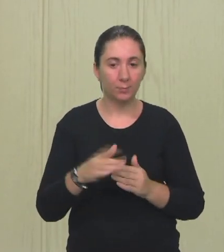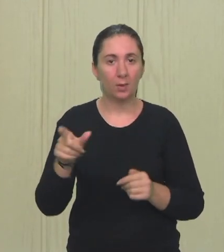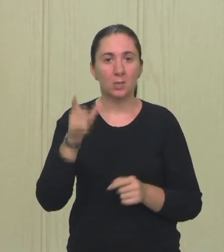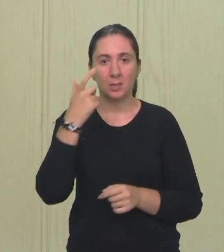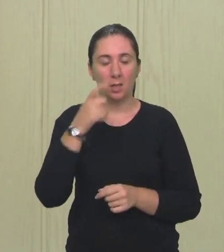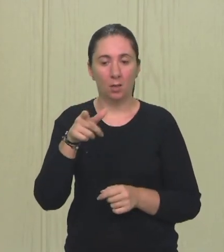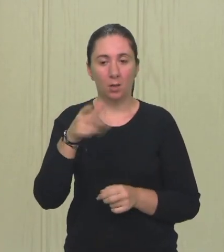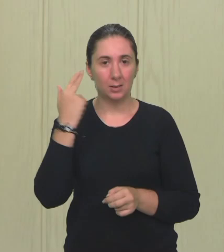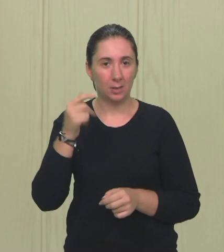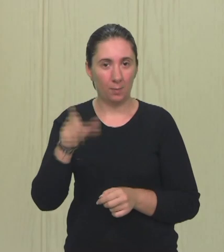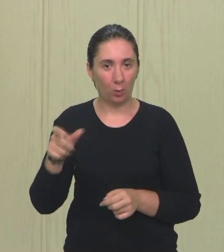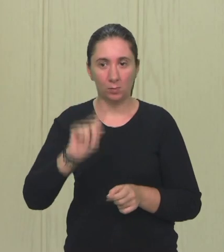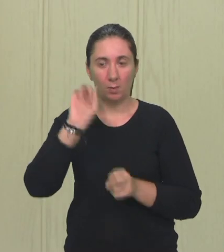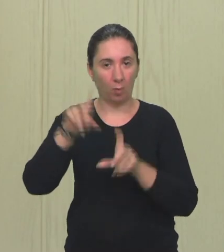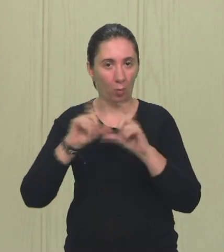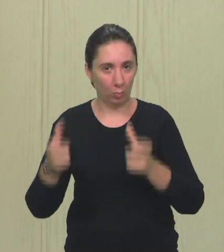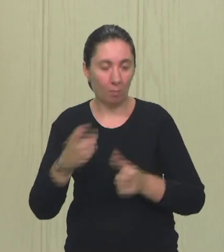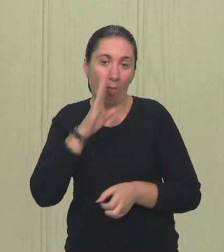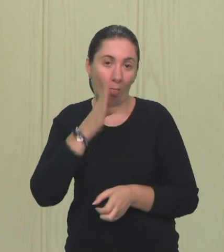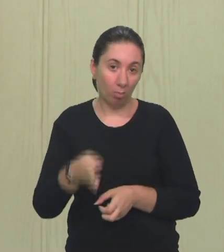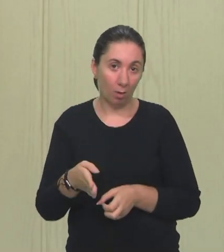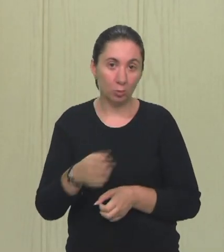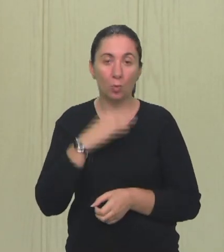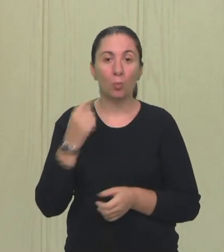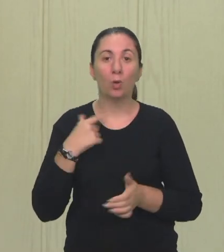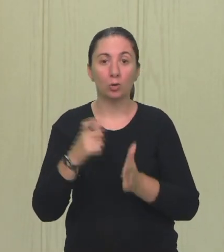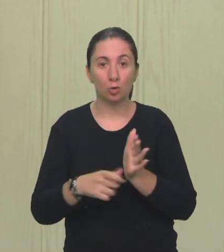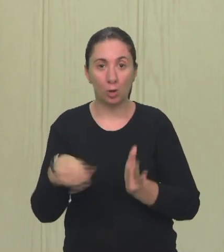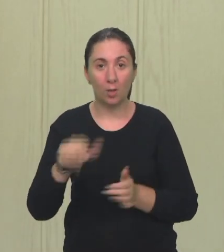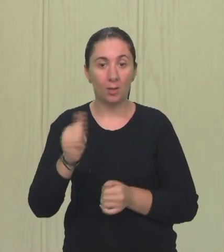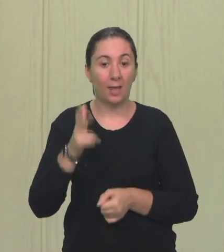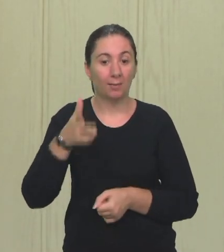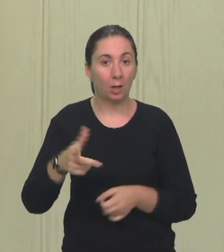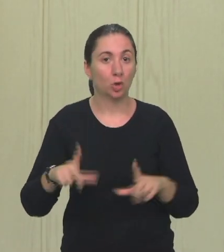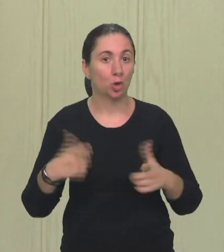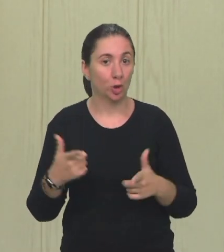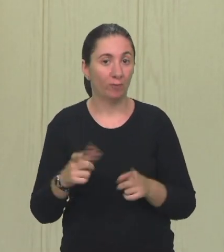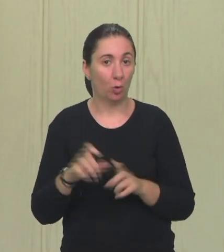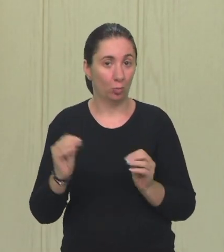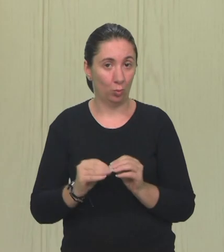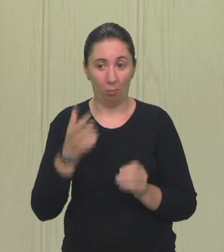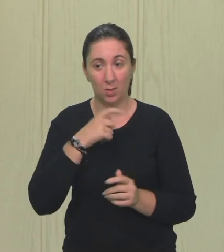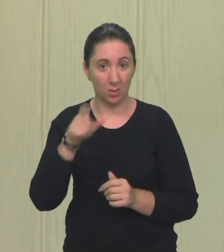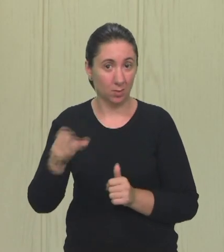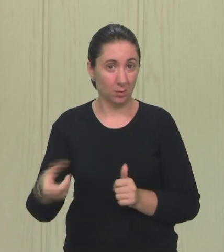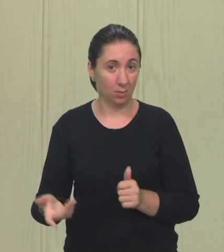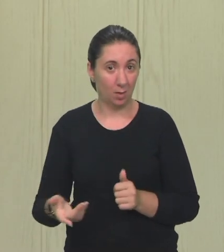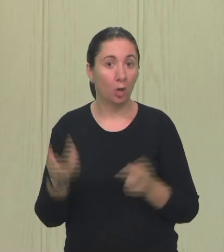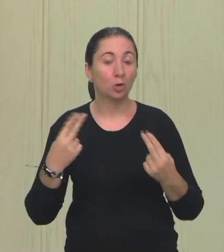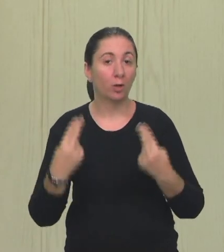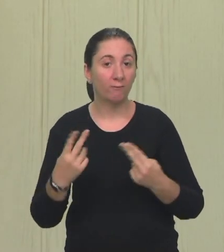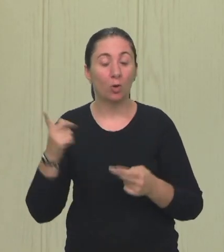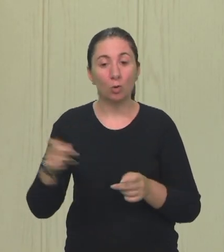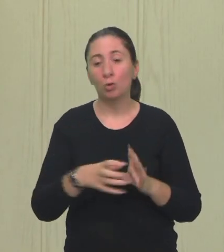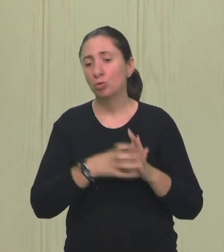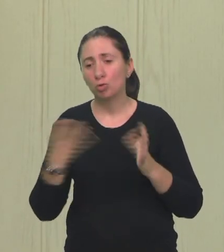osoba treće životne dobi. Nažalost, većina naših članova je treće životne dobi. Ono što je najvažnije je da oni što